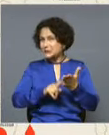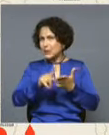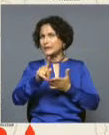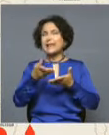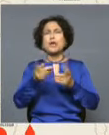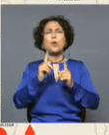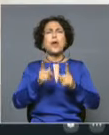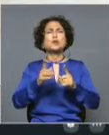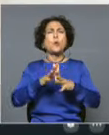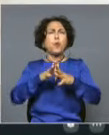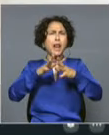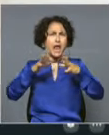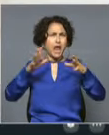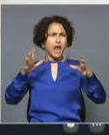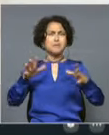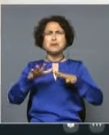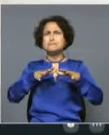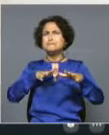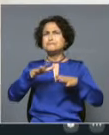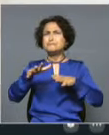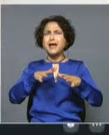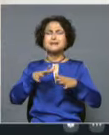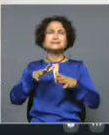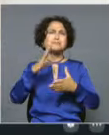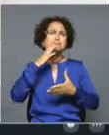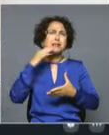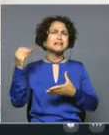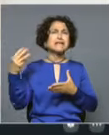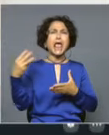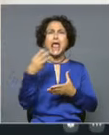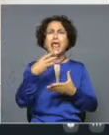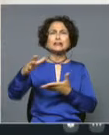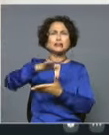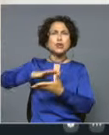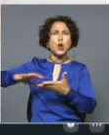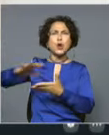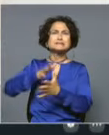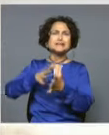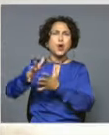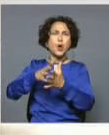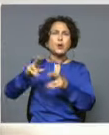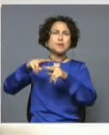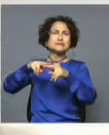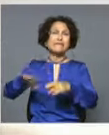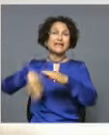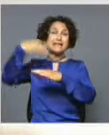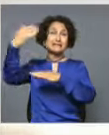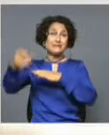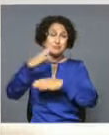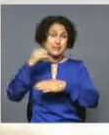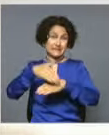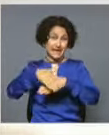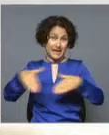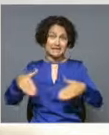големи маси от българския етнос са оставали вън от държавните граници. Добре, а кои са тези нови места, на които